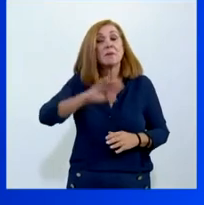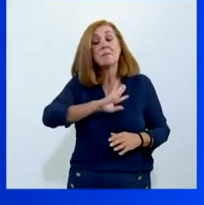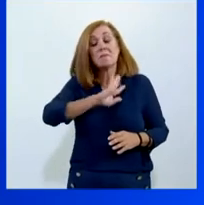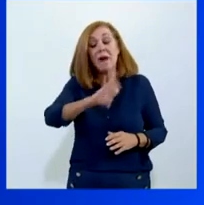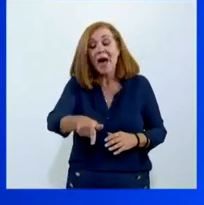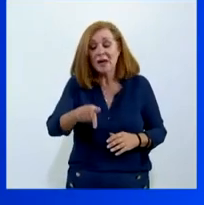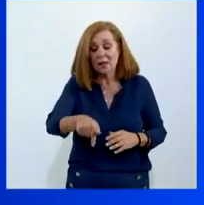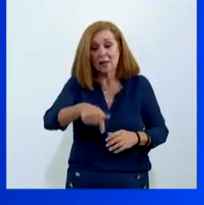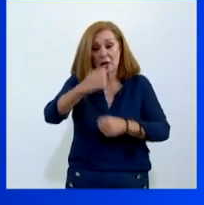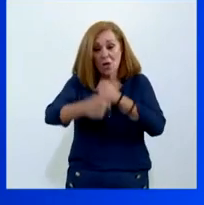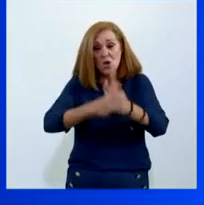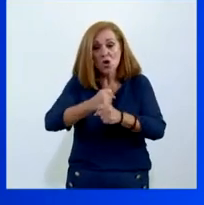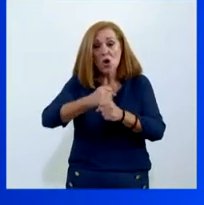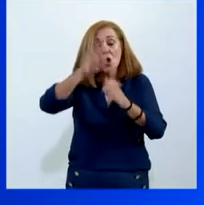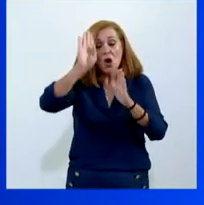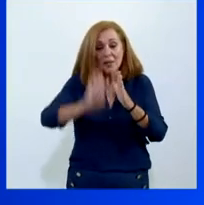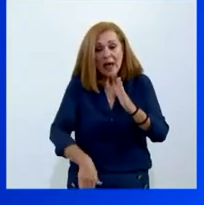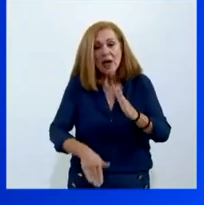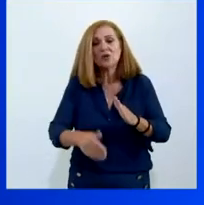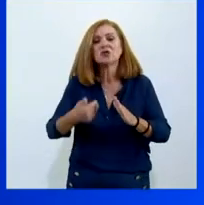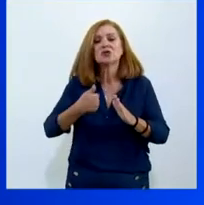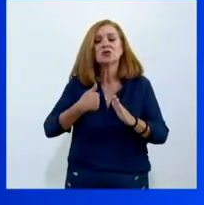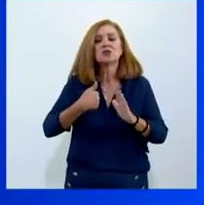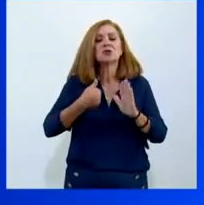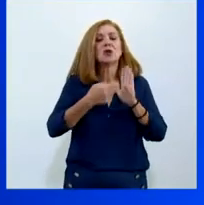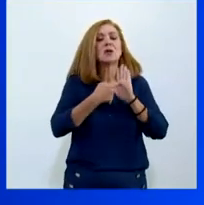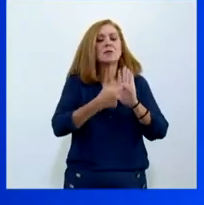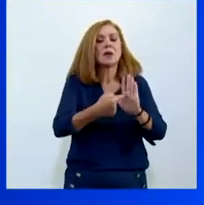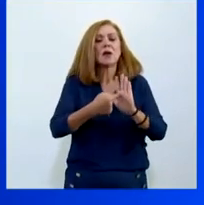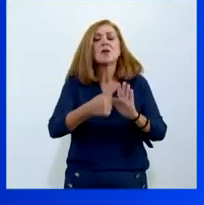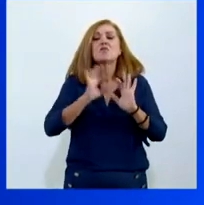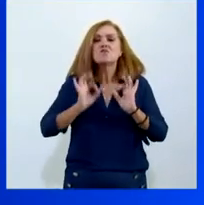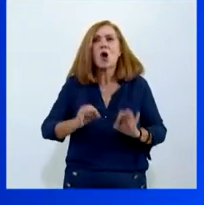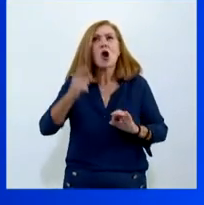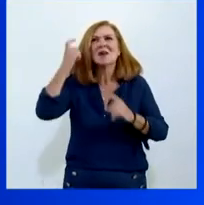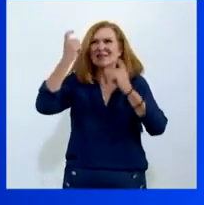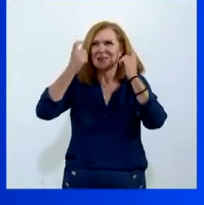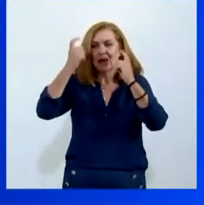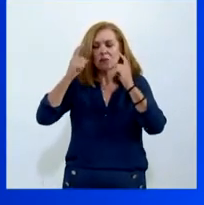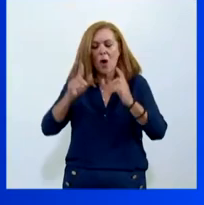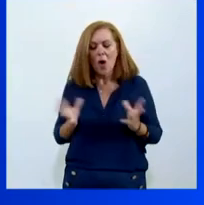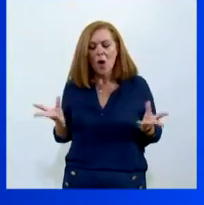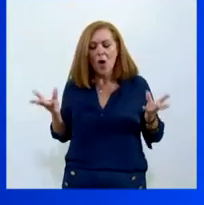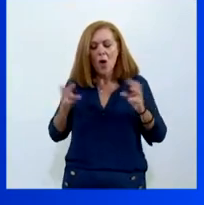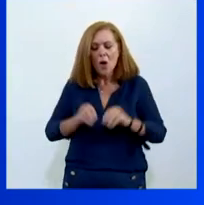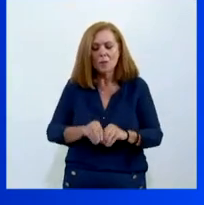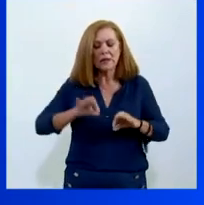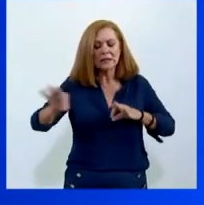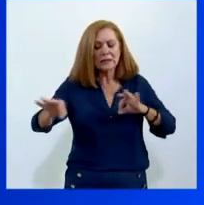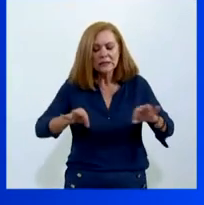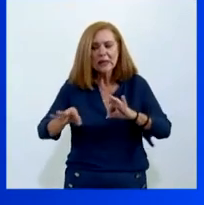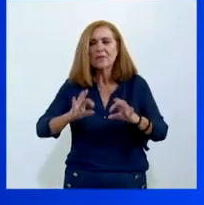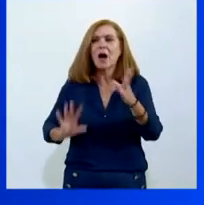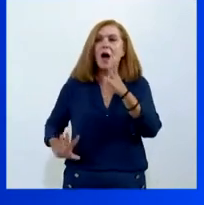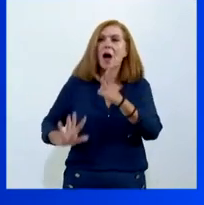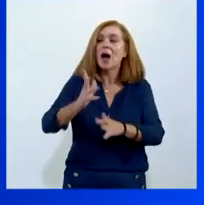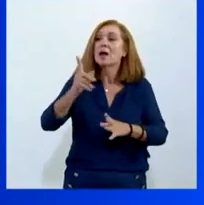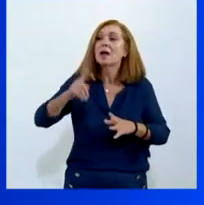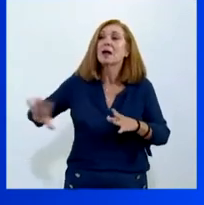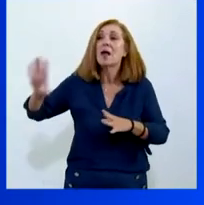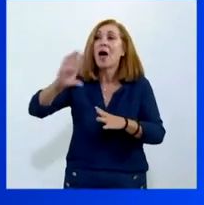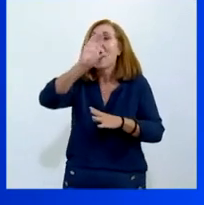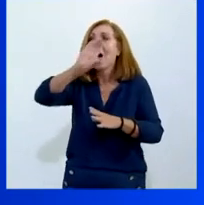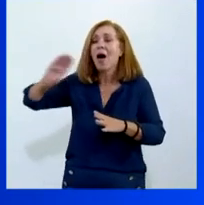έτους, είπε τον κύριο Τριαντόπουλο, θα παρουσιάσουμε κάποιες πολύ πιο συγκροτημένες σκέψεις για την αναπτυξιακή δυναμική του